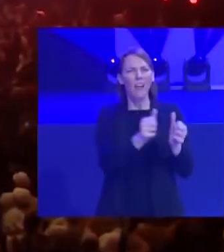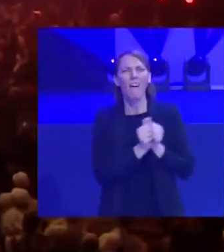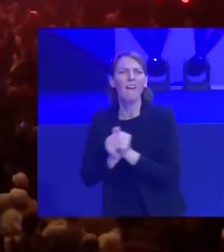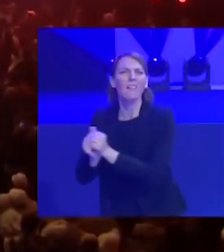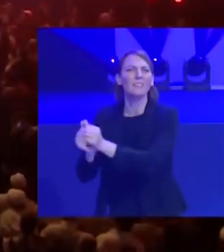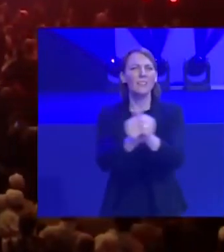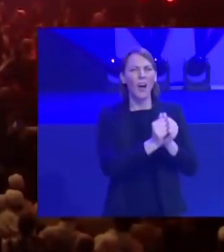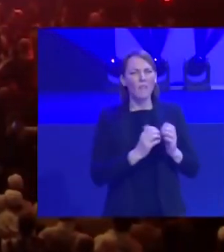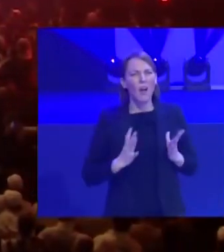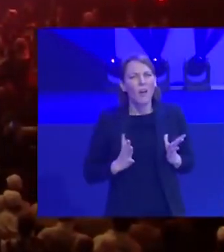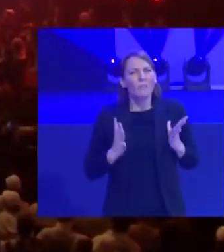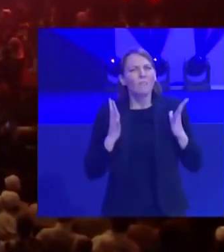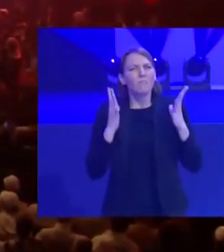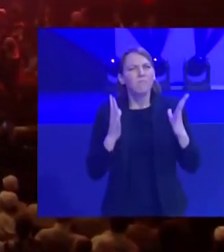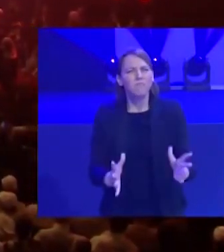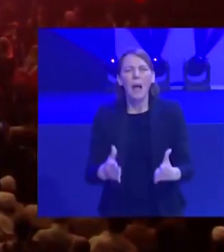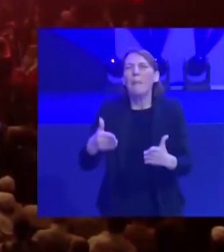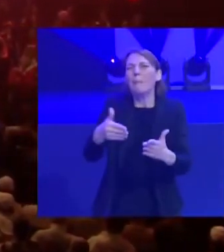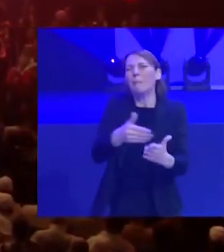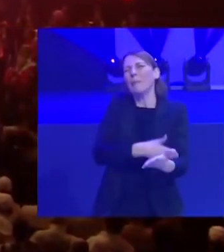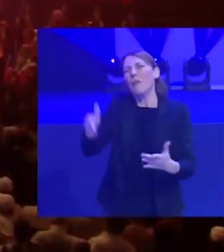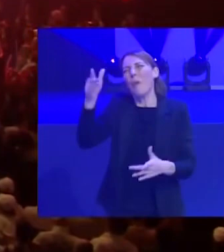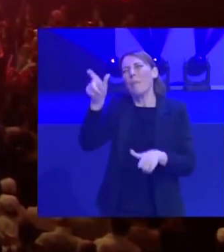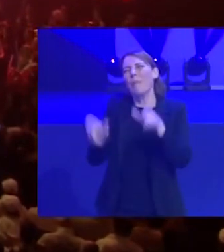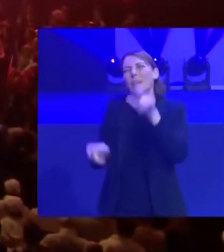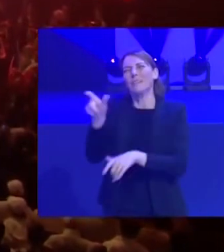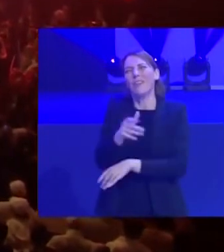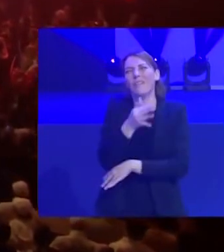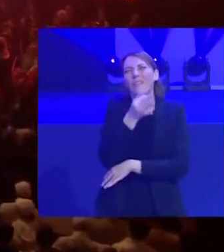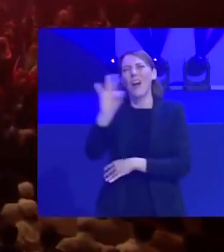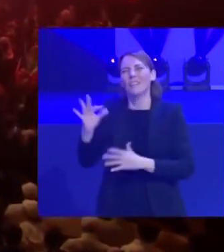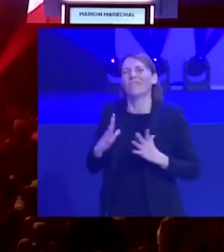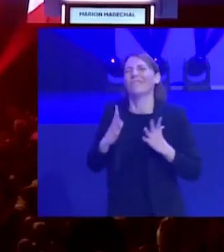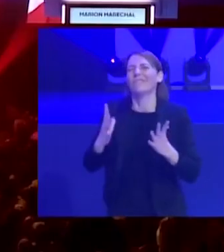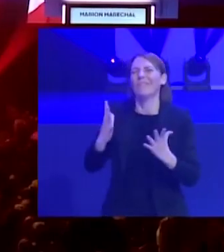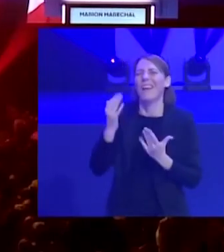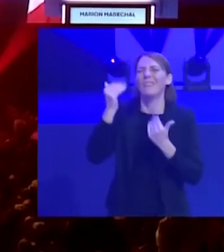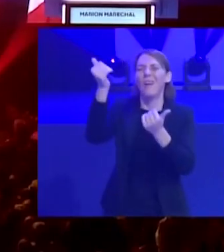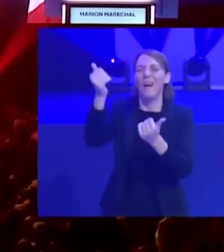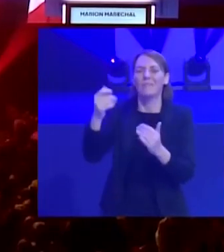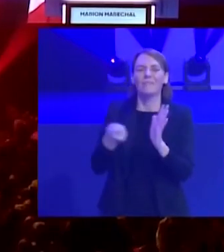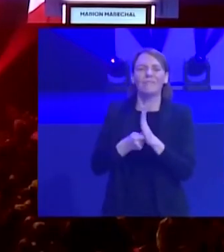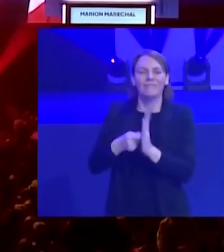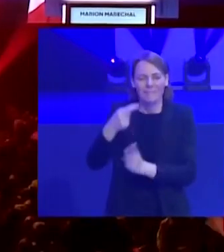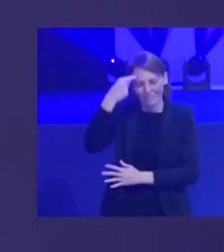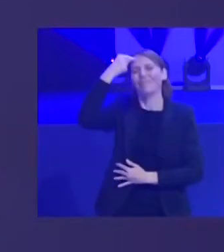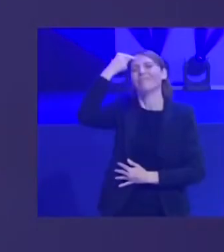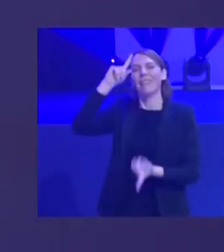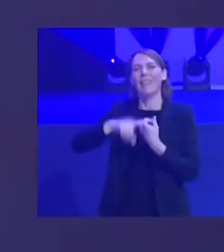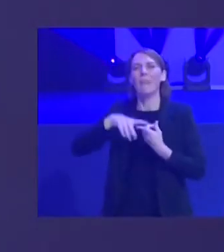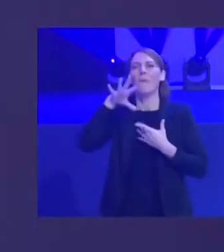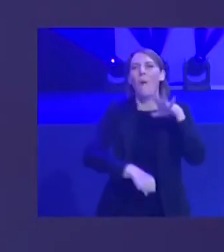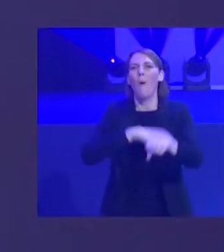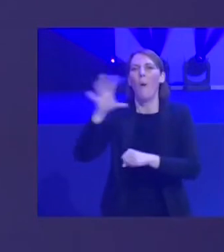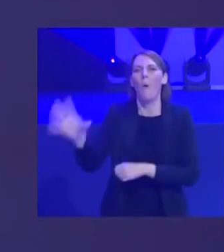Quand je vois ces millions de Français pleins d'espoir, quand je vois l'appel lancé pour la reconquête, je pense aux mots de Paul Éluard.